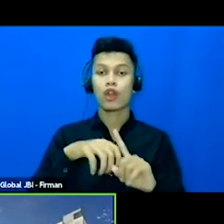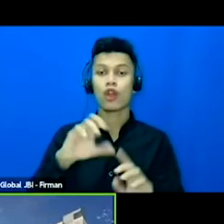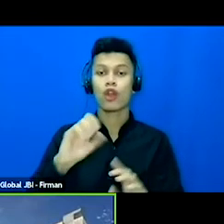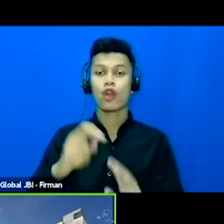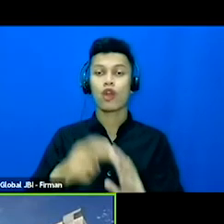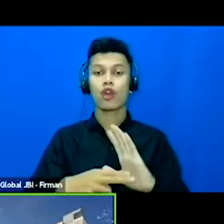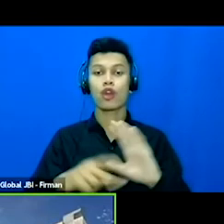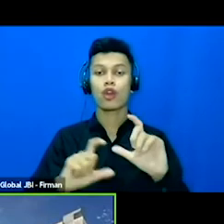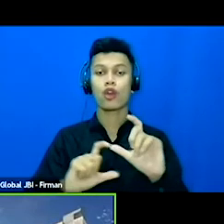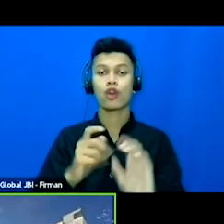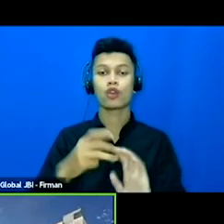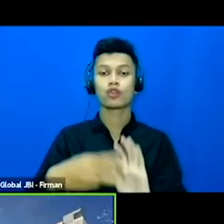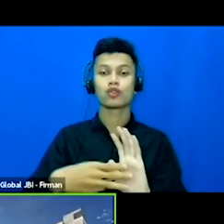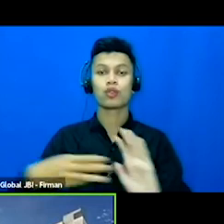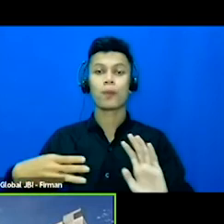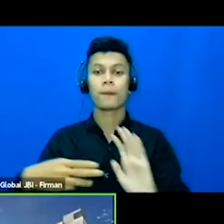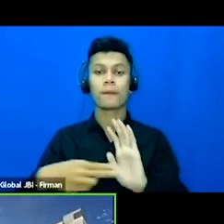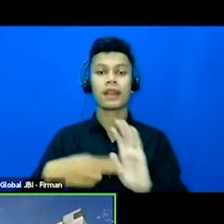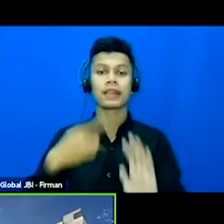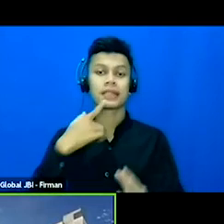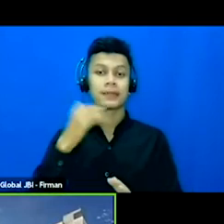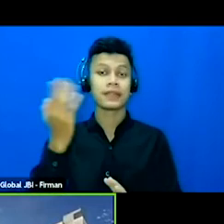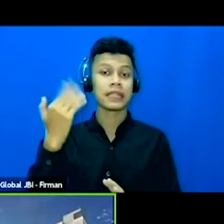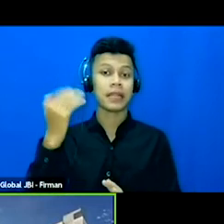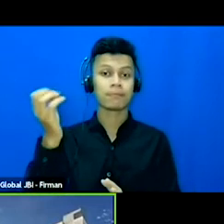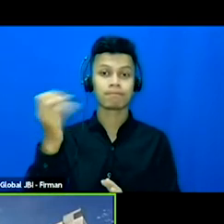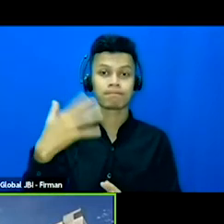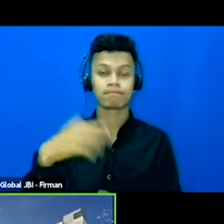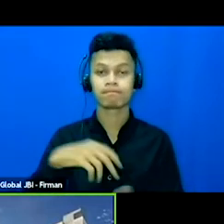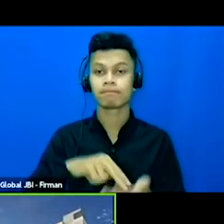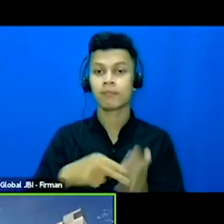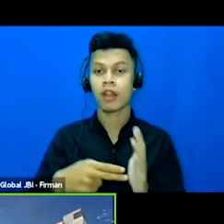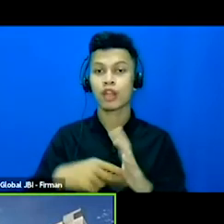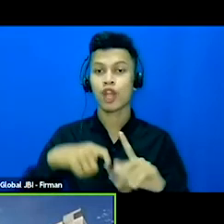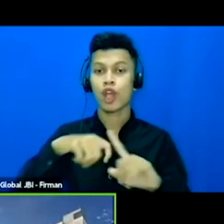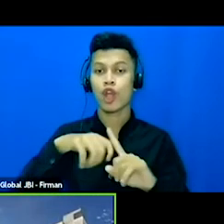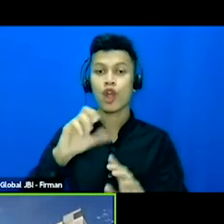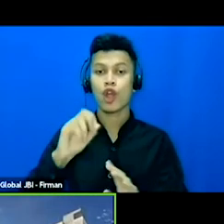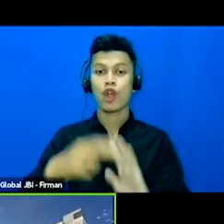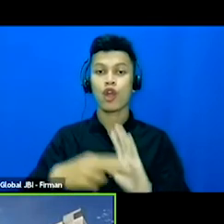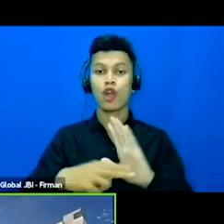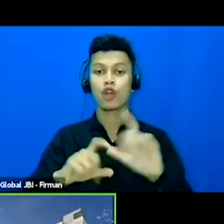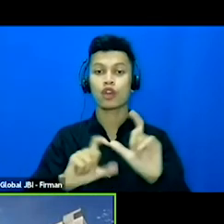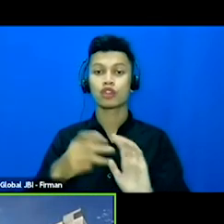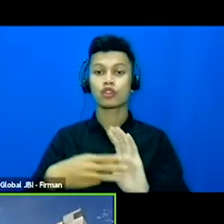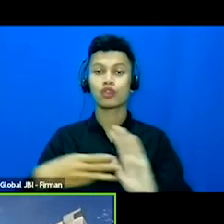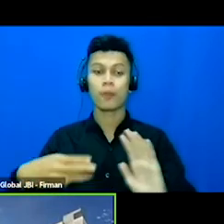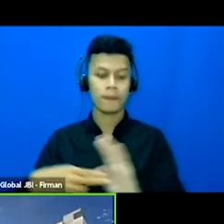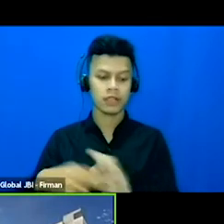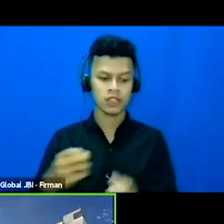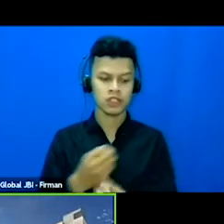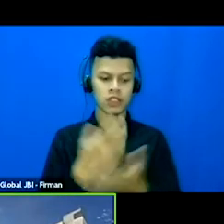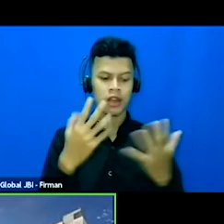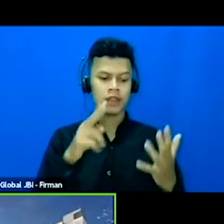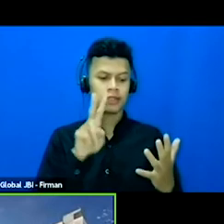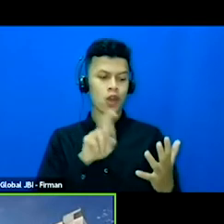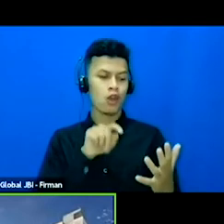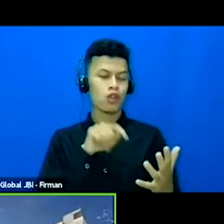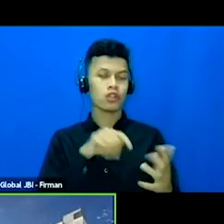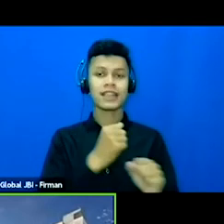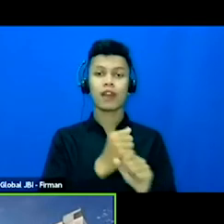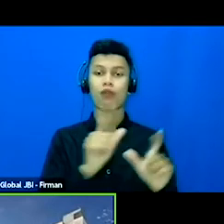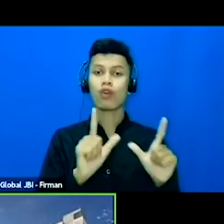Konsumen seperti tadi dikemukakan sehingga konsumen itu perlu jelas ini Green browsing itu apa saja misalnya